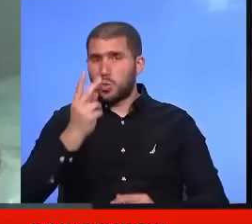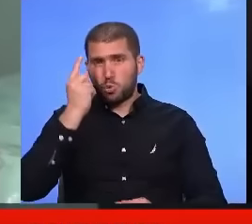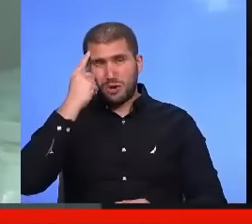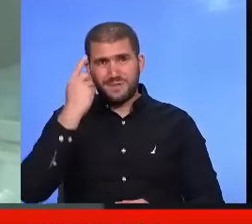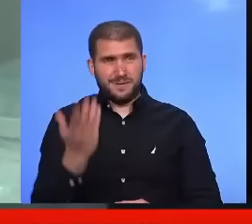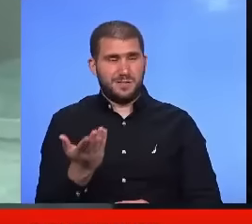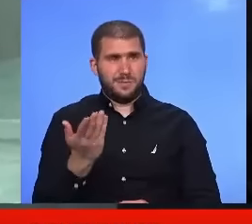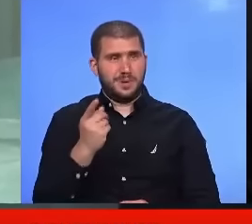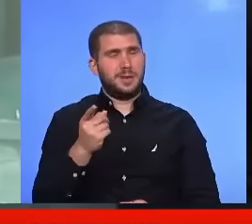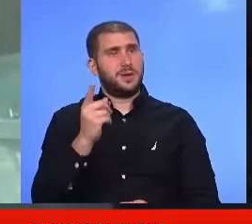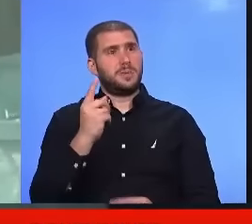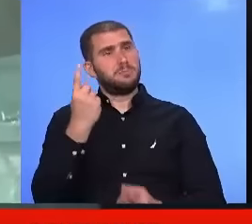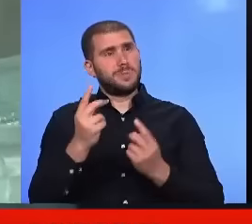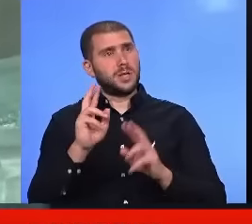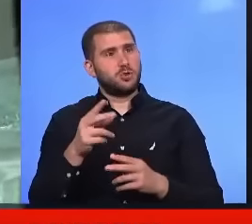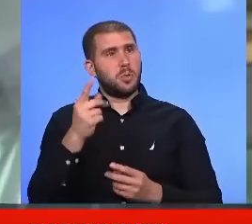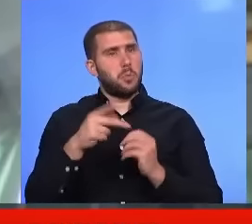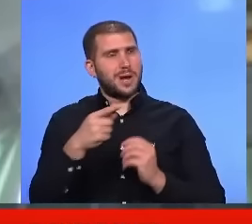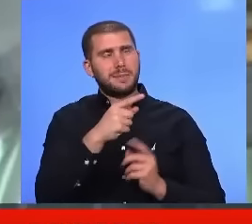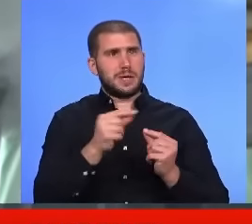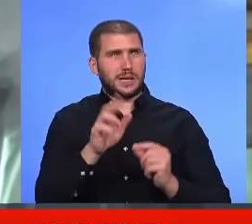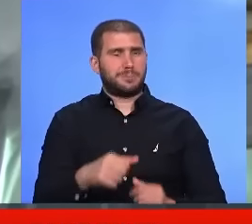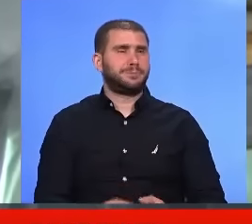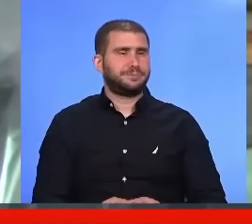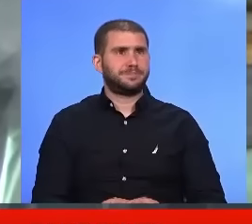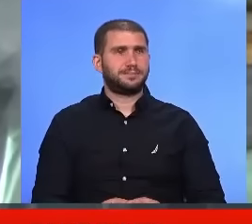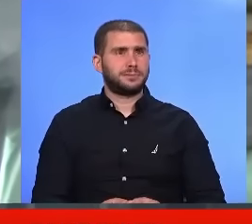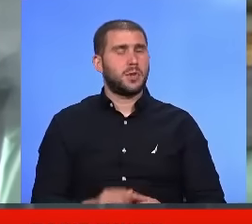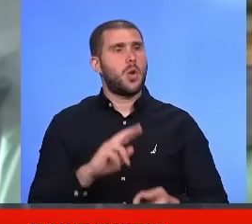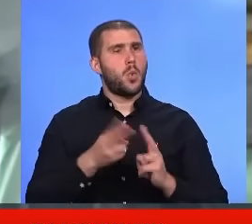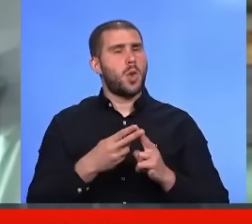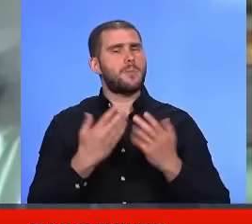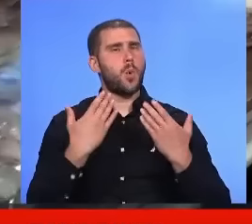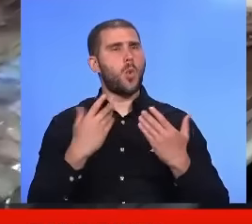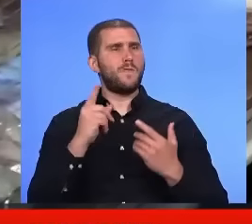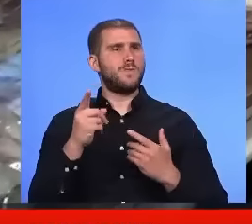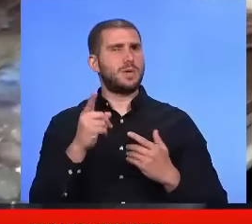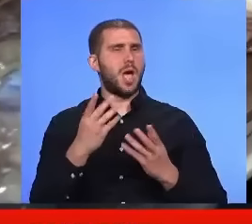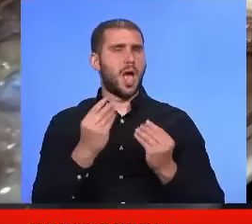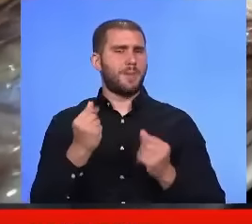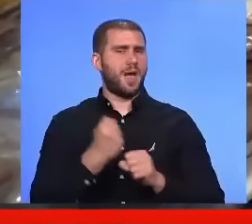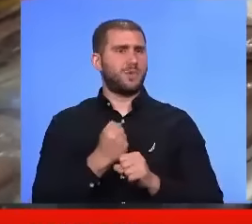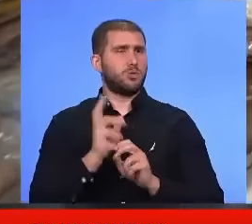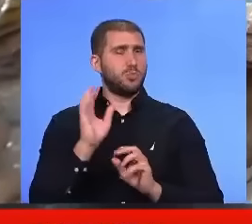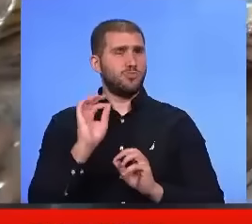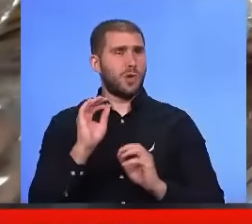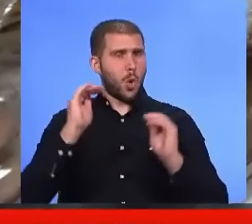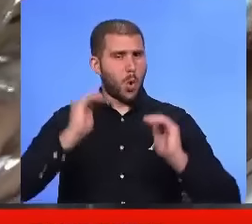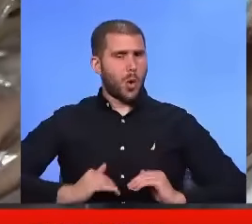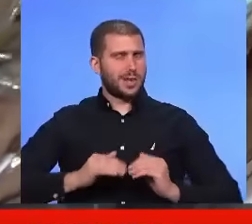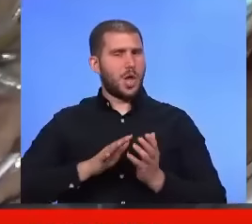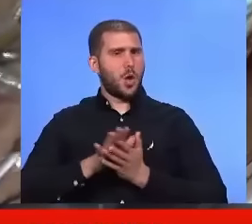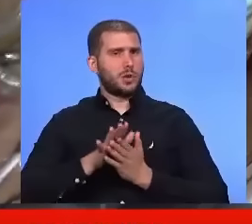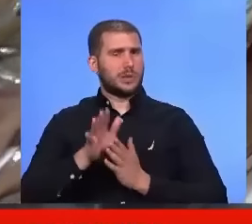עליהן, מדי פעם יש להם פרויקטים שנעשו באז. עולם האופנה, תחום עתיר עבודה. כדי להוריד עלויות ייצור,